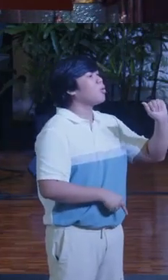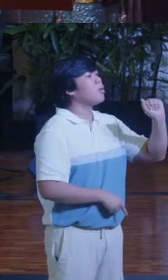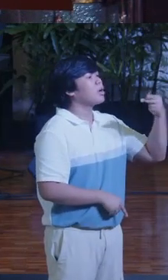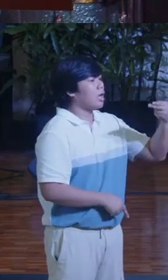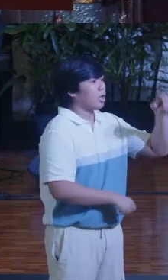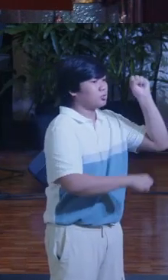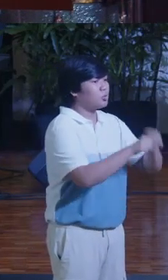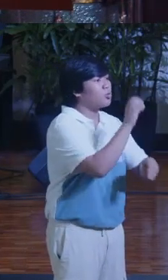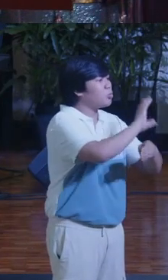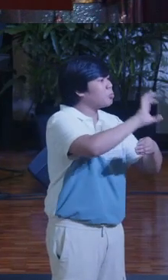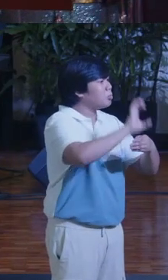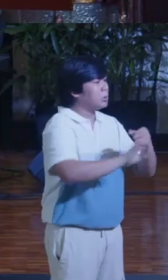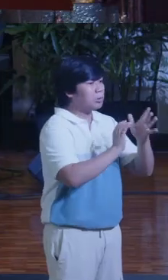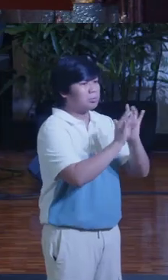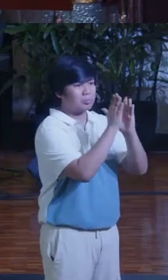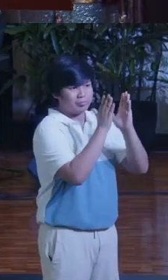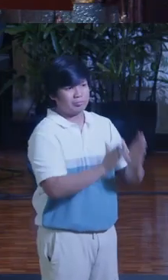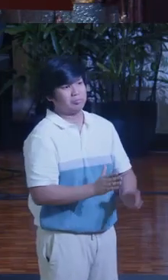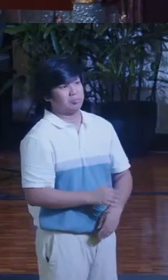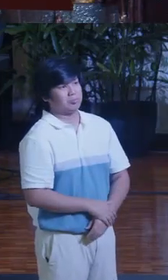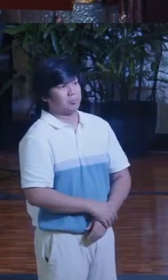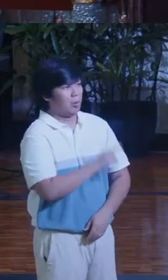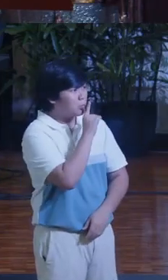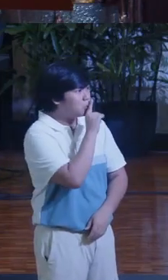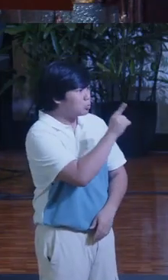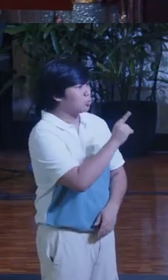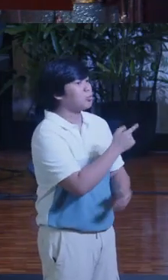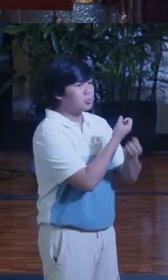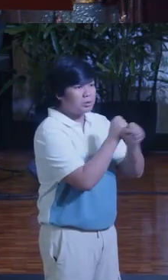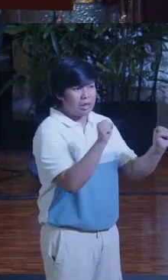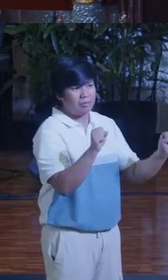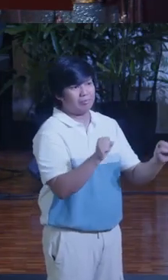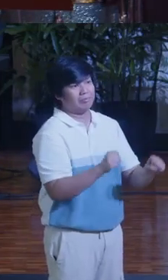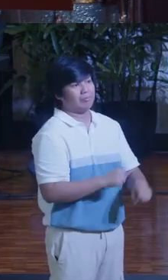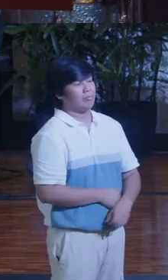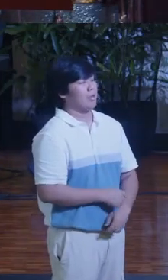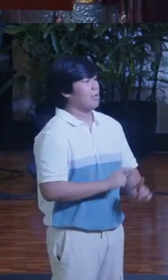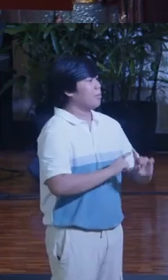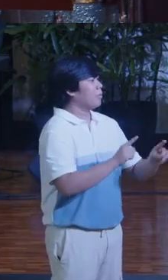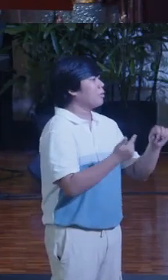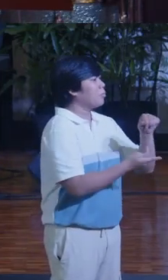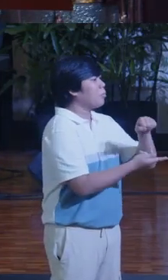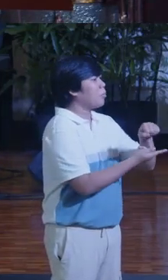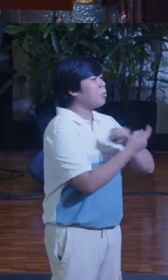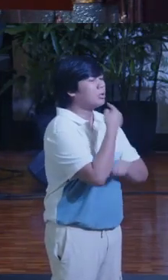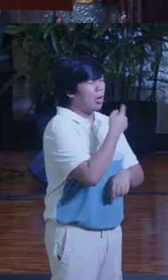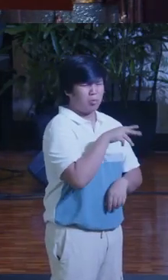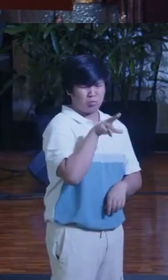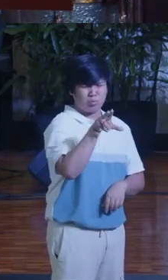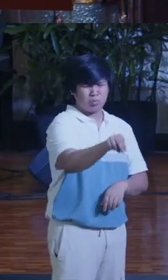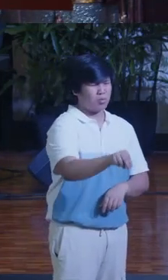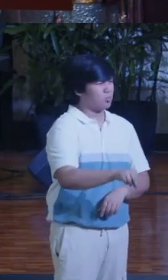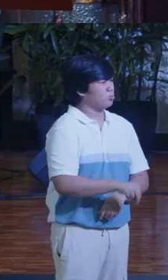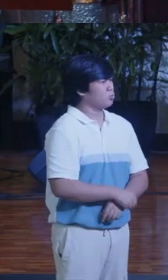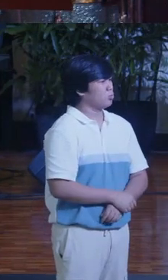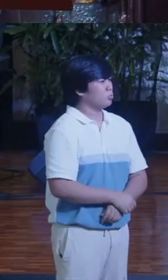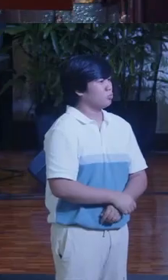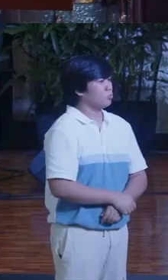Kristiyano. Sila ay magiging tunay na ligtas. Ganun po ang kanyang katuruan. Kailangan dagdagan